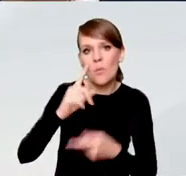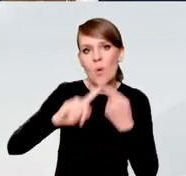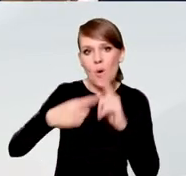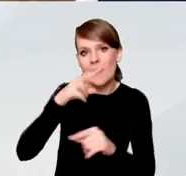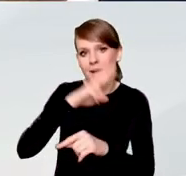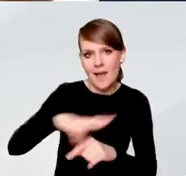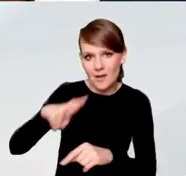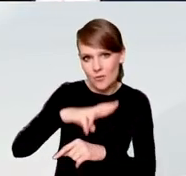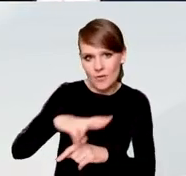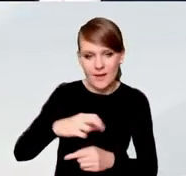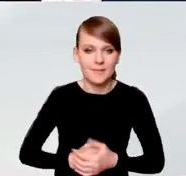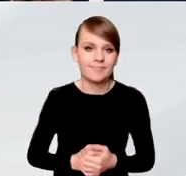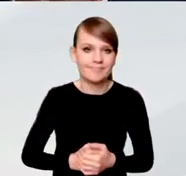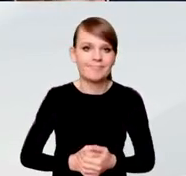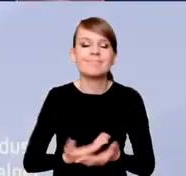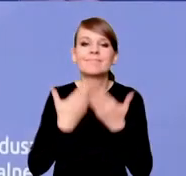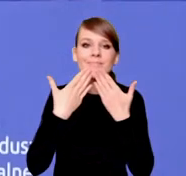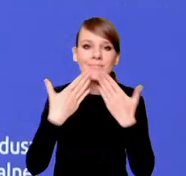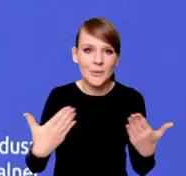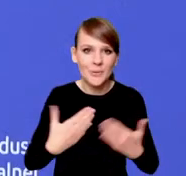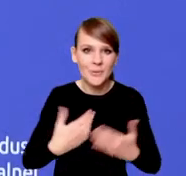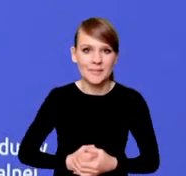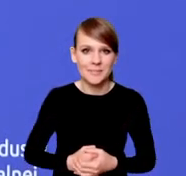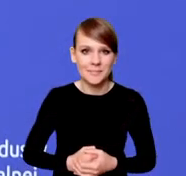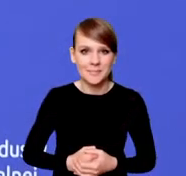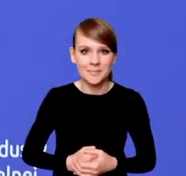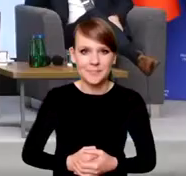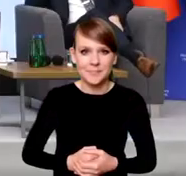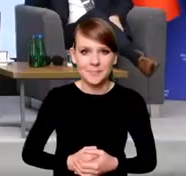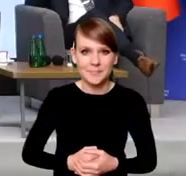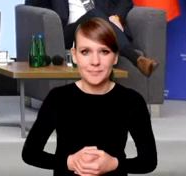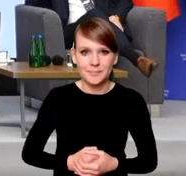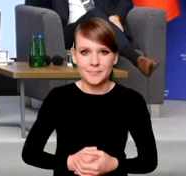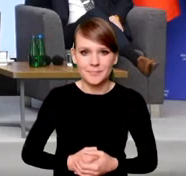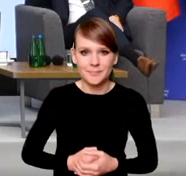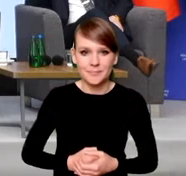Regionalnej. Dziękuję Państwu za uwagę.